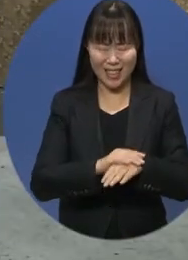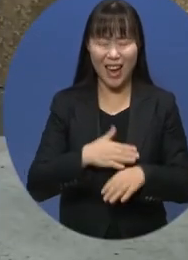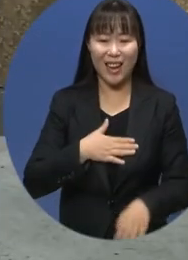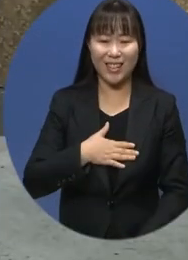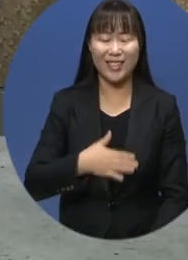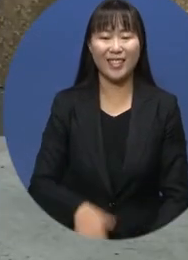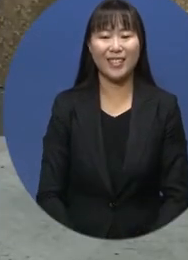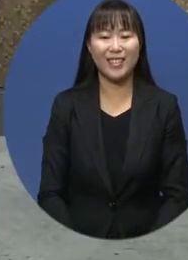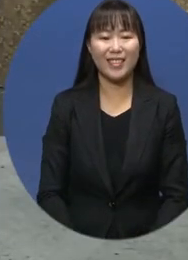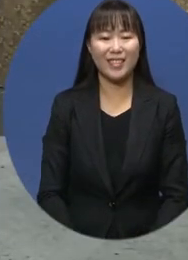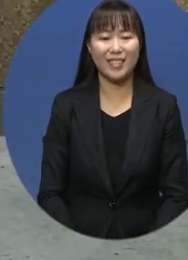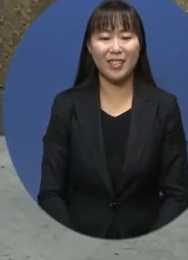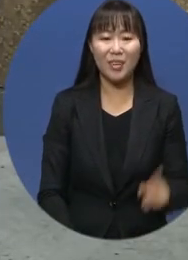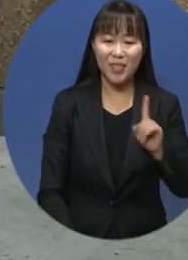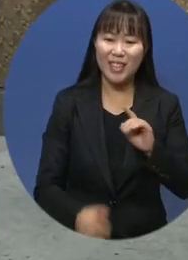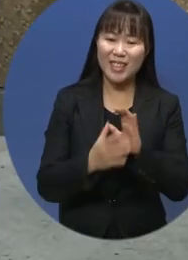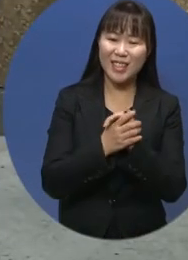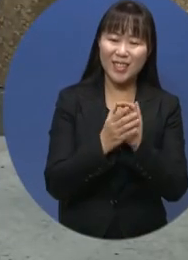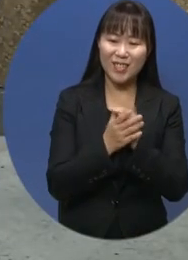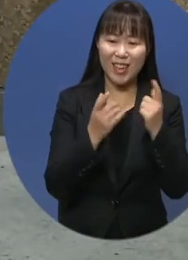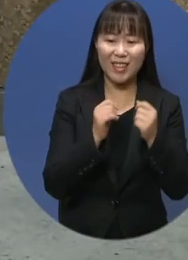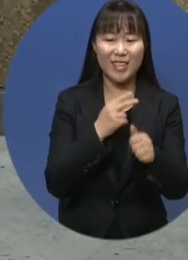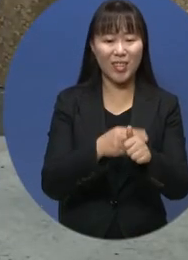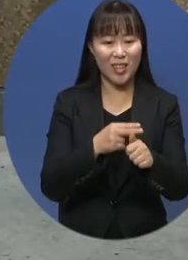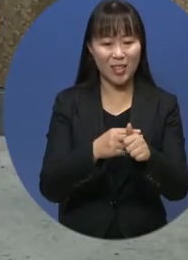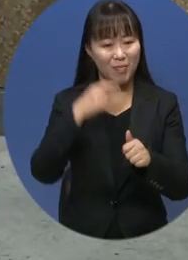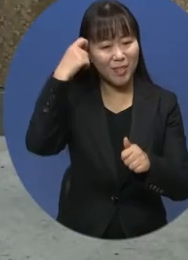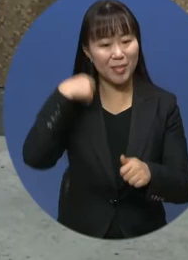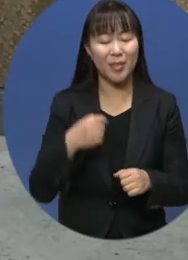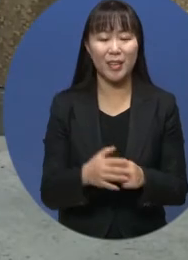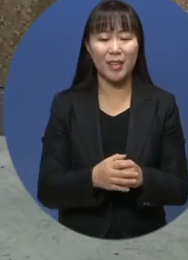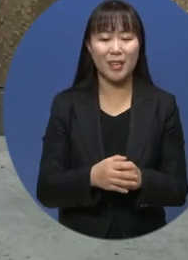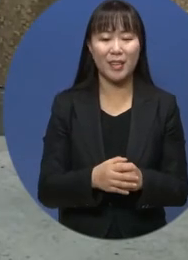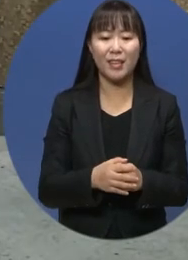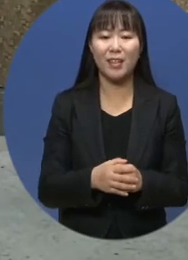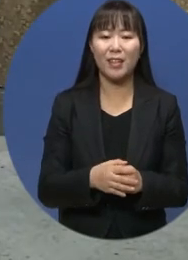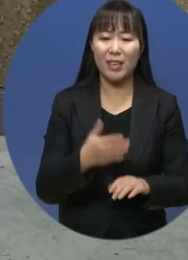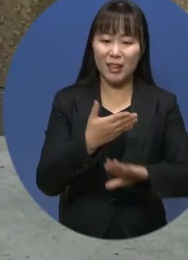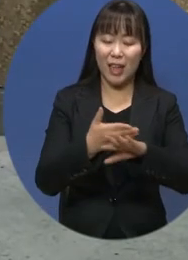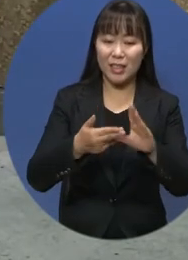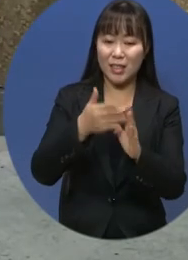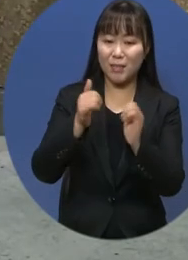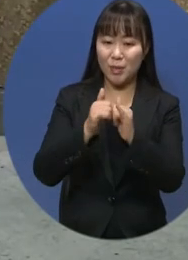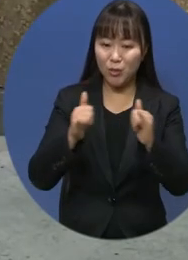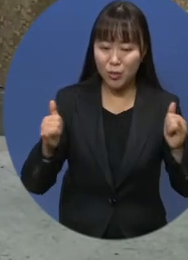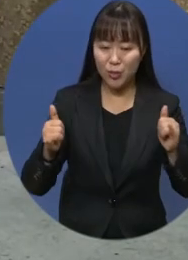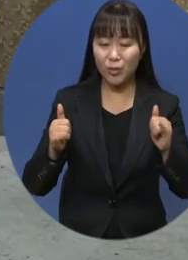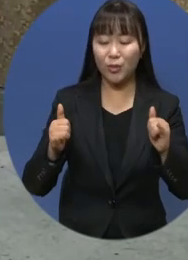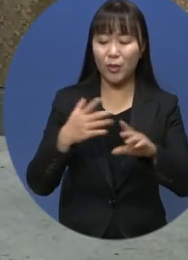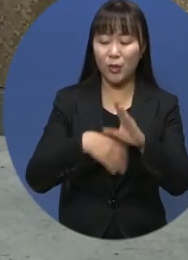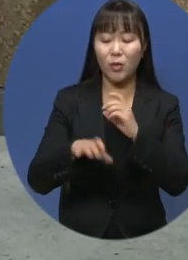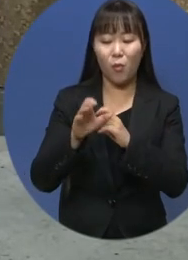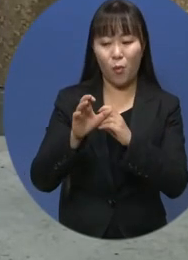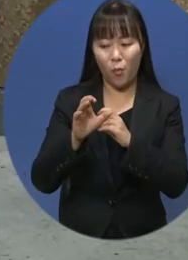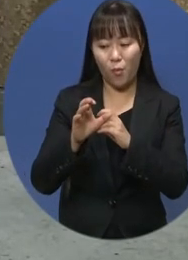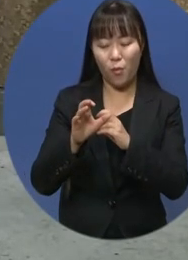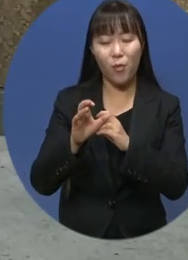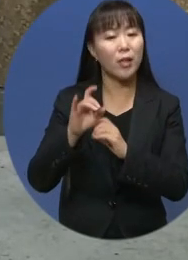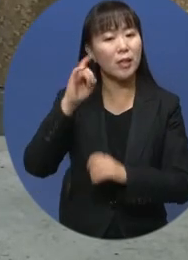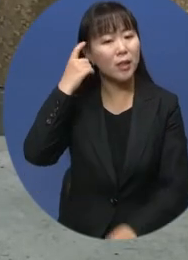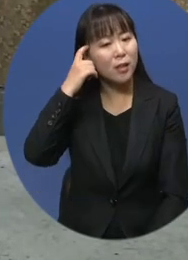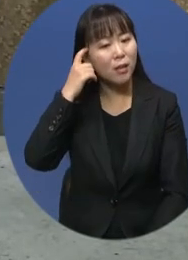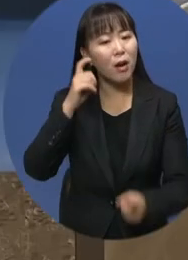아따 뭔가 친구같은 선생님 이라고 할까 좀 그러니까 다른 시민 분들도 더욱 더 그런